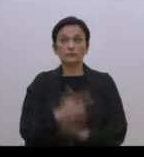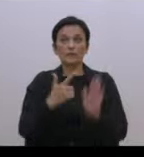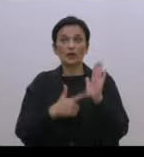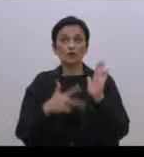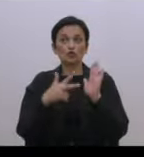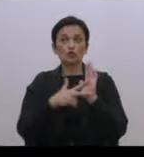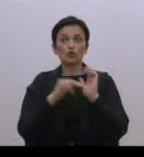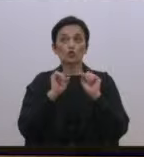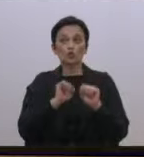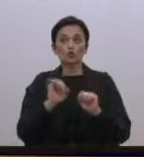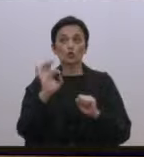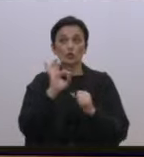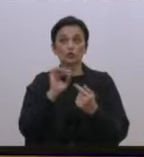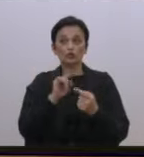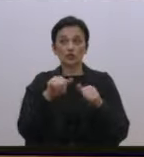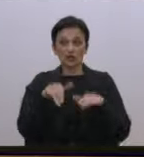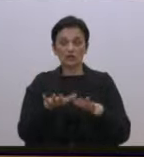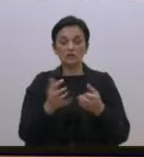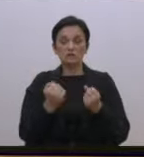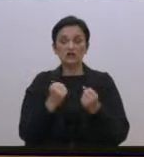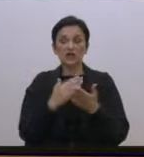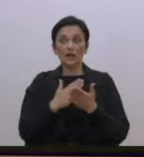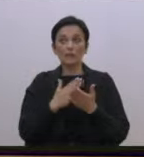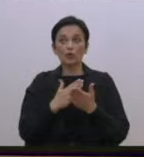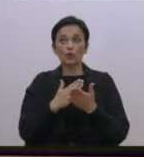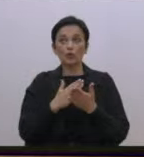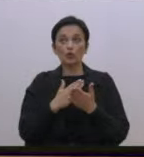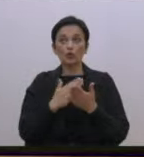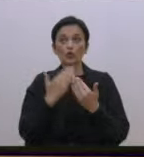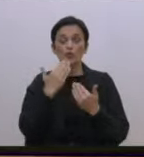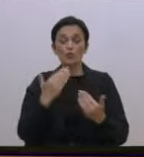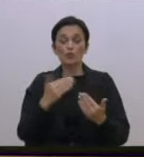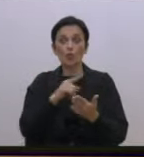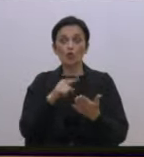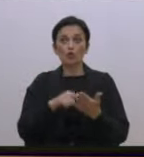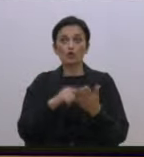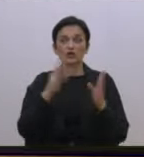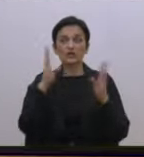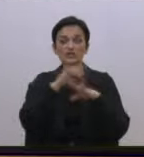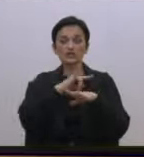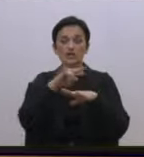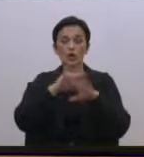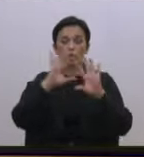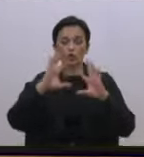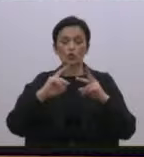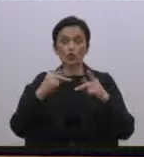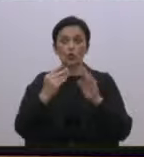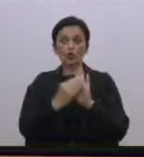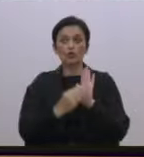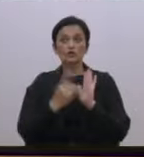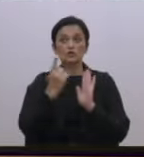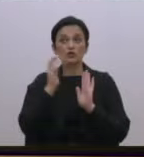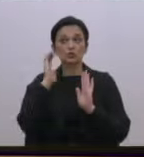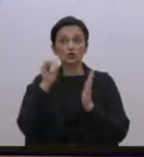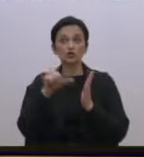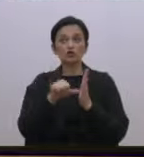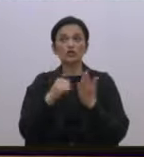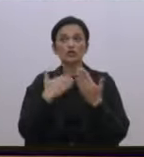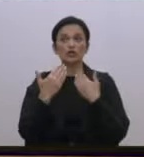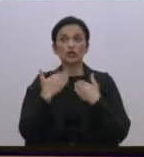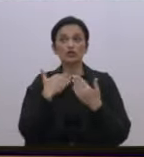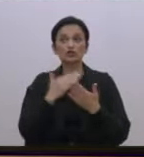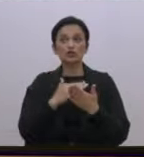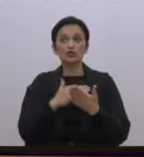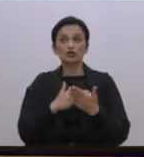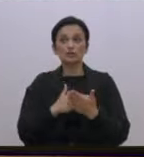სამოცდა თვრამეტი მოხდენული წინააღმდეგი დადგენილება მიღებულია. ბოლო საკითხი სახაერო კოდექსში ცვლილების შეტანის შესახებ პირველი მოსმენით ხოლ ჩართოთ კენჭისხის